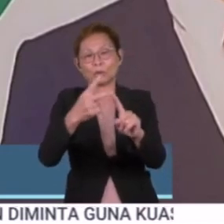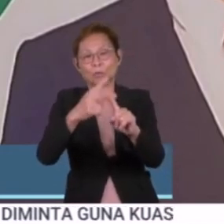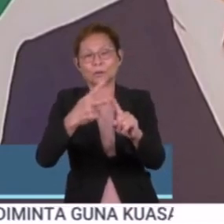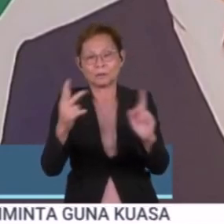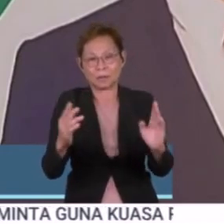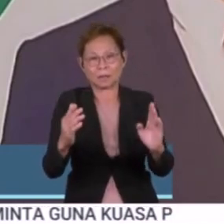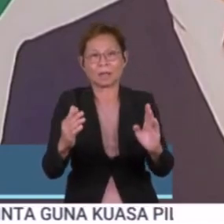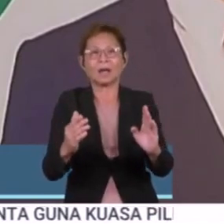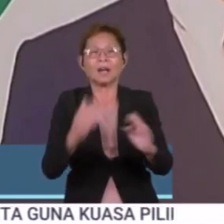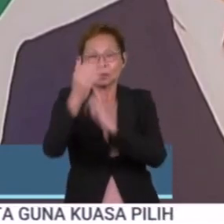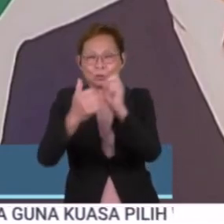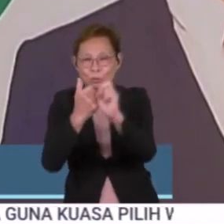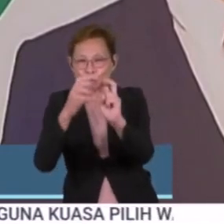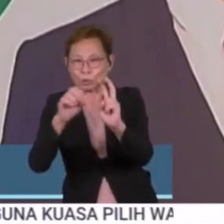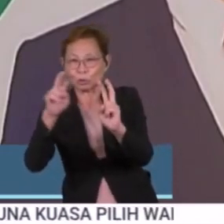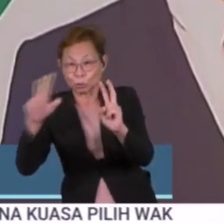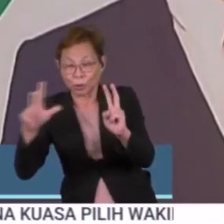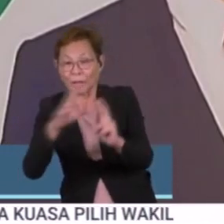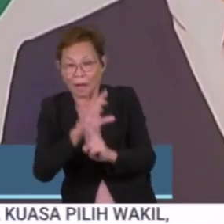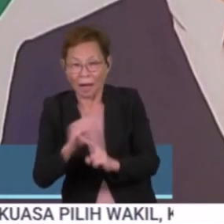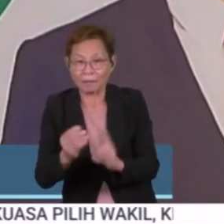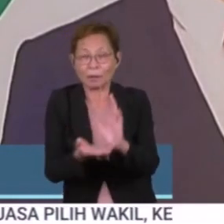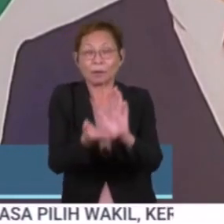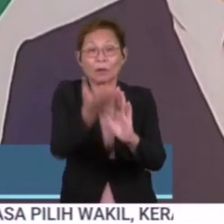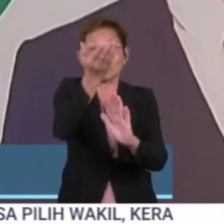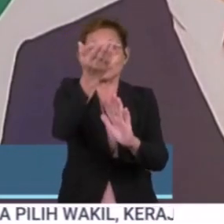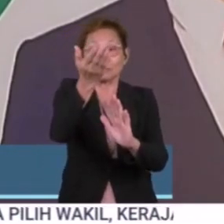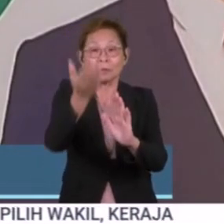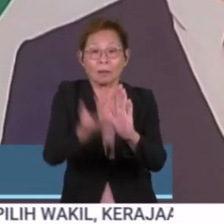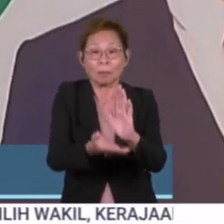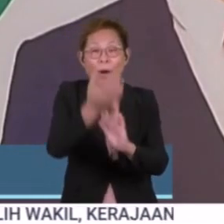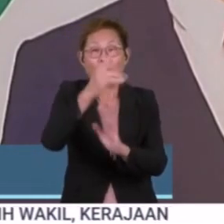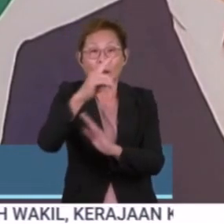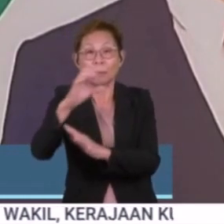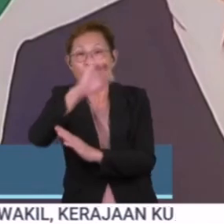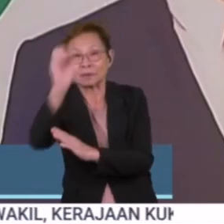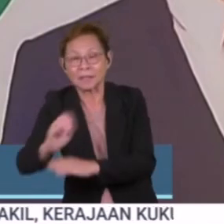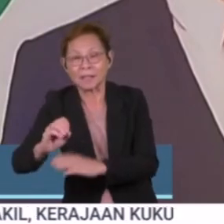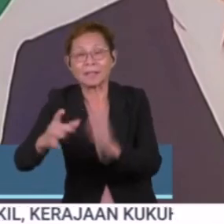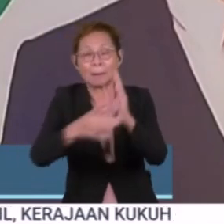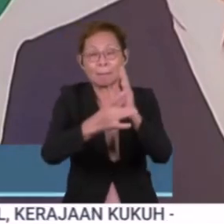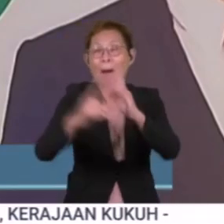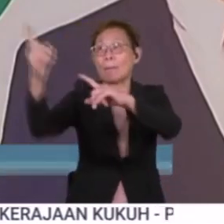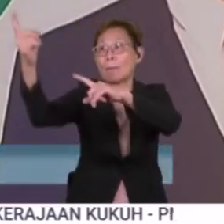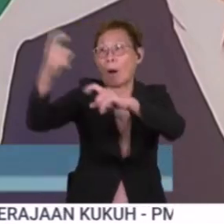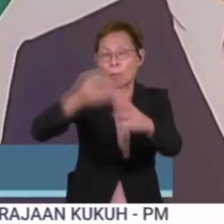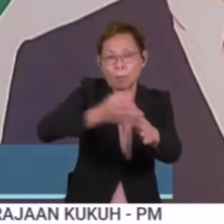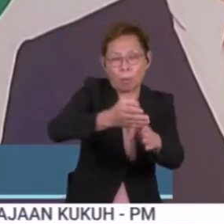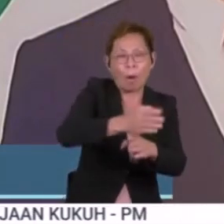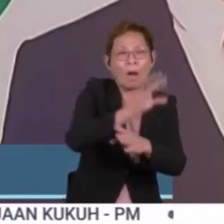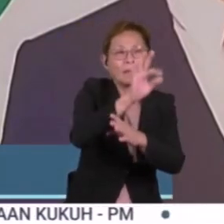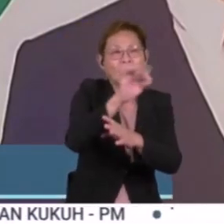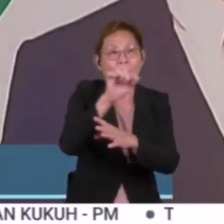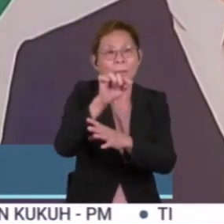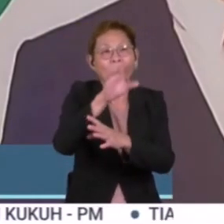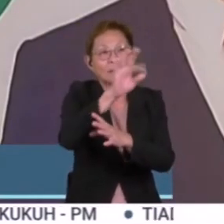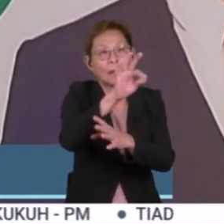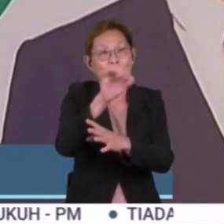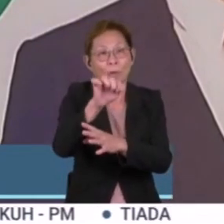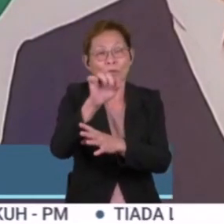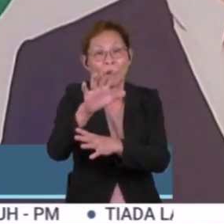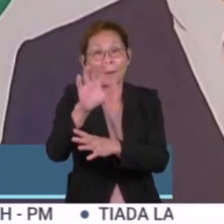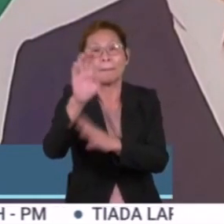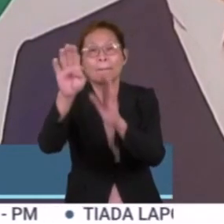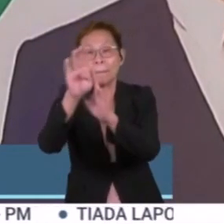2023, which also saw an increase of 5% in the palm oil sectors from 9.5 billion